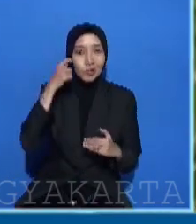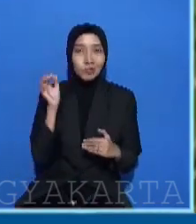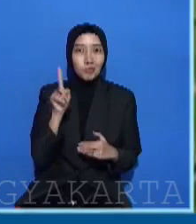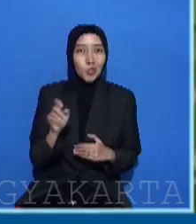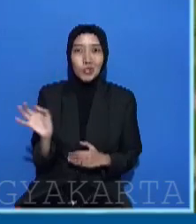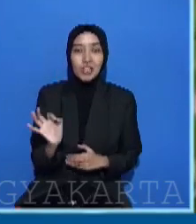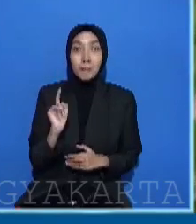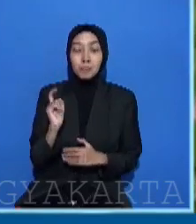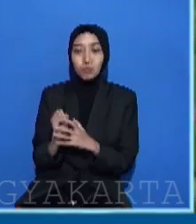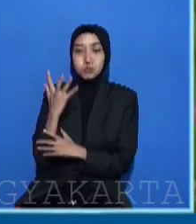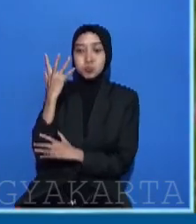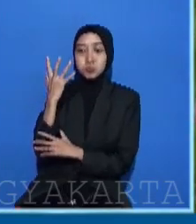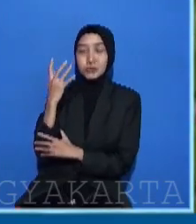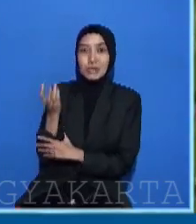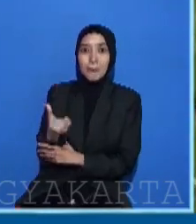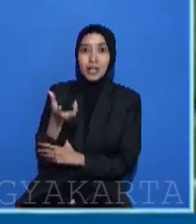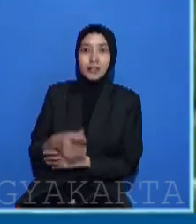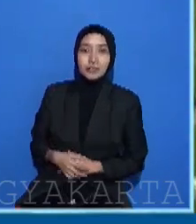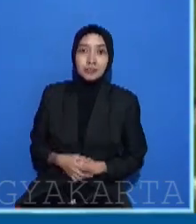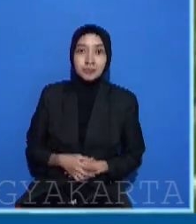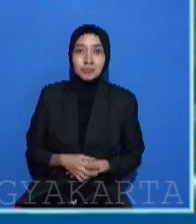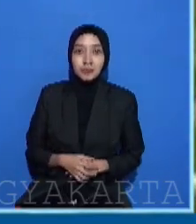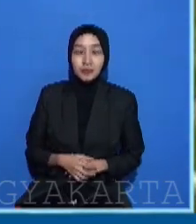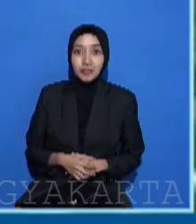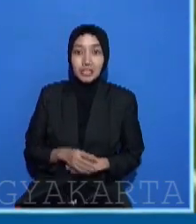jalaran Wit meniko gampil tua